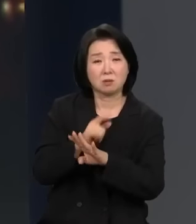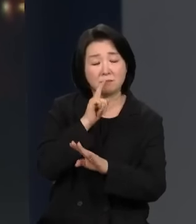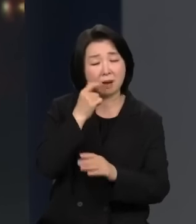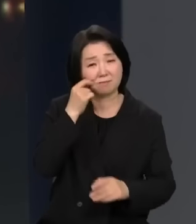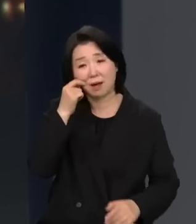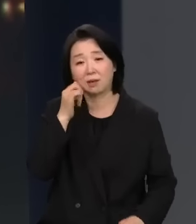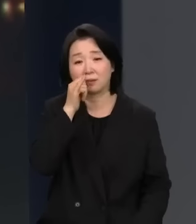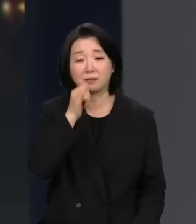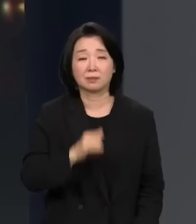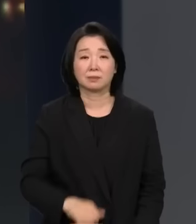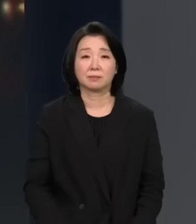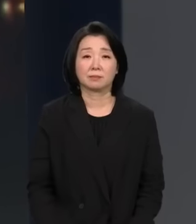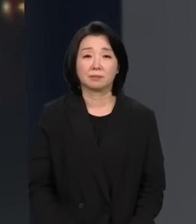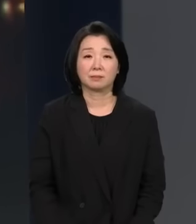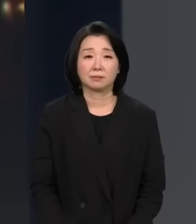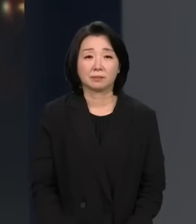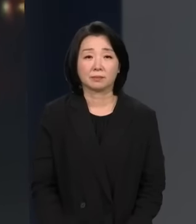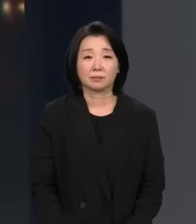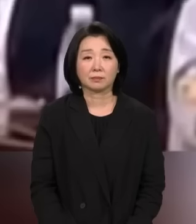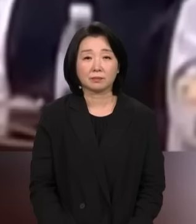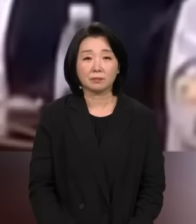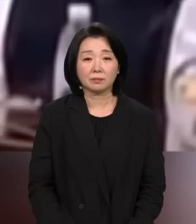같이 한번 보고